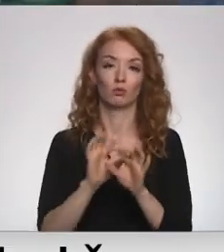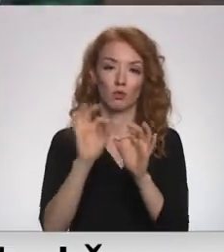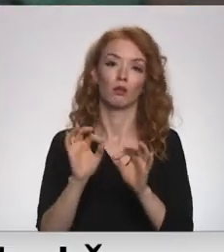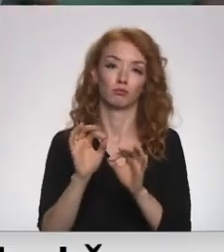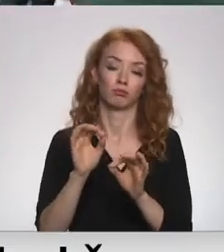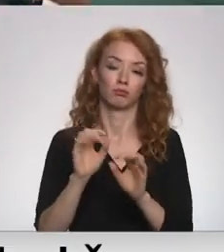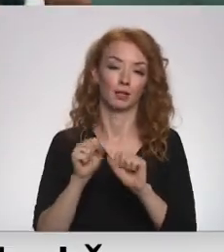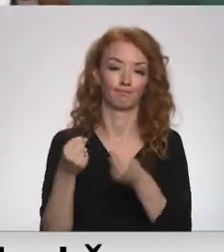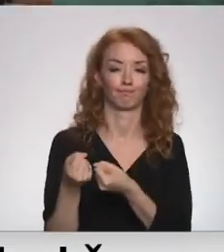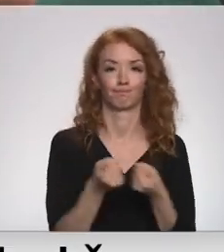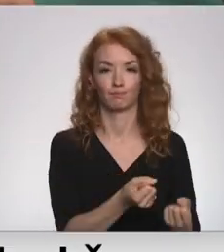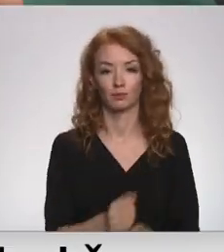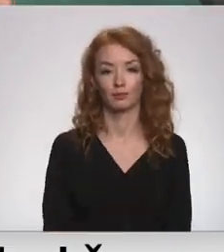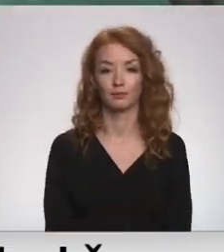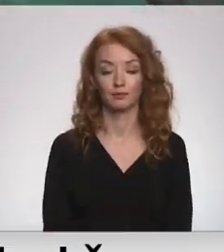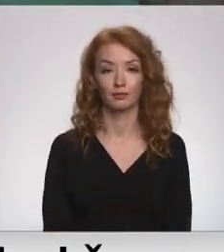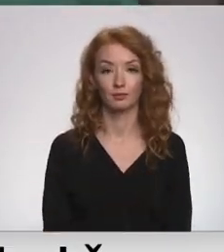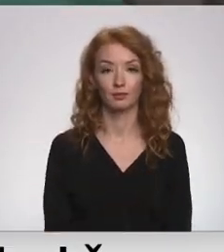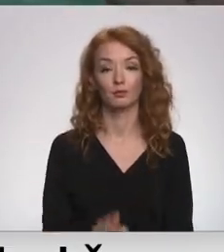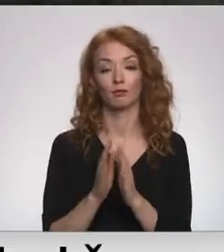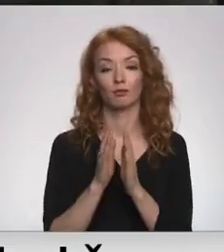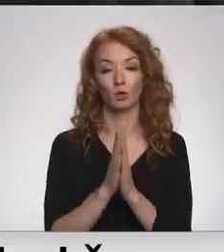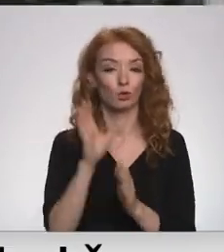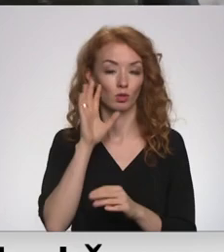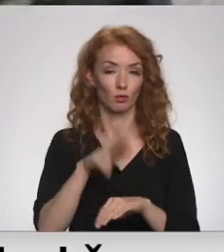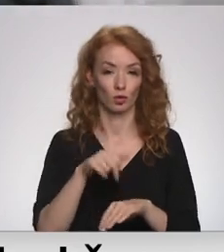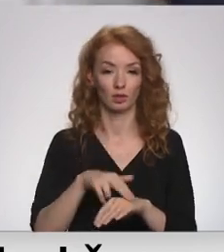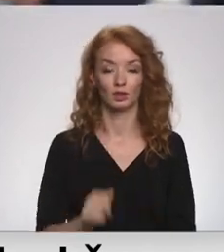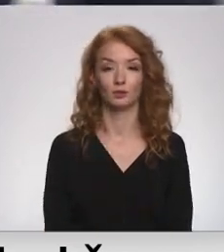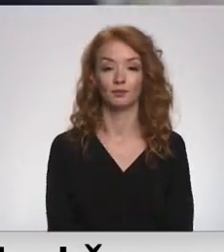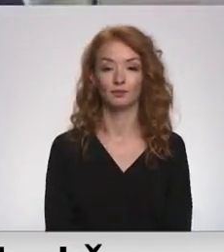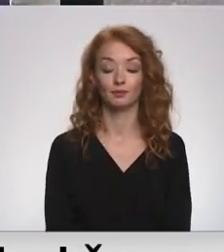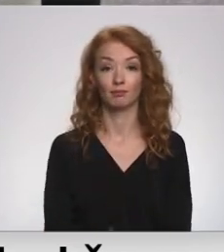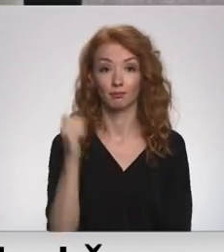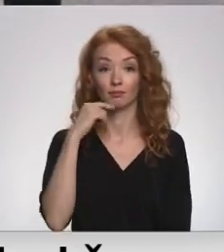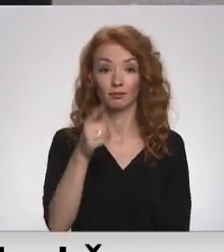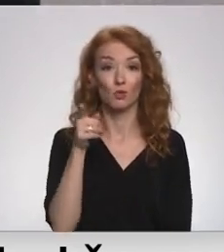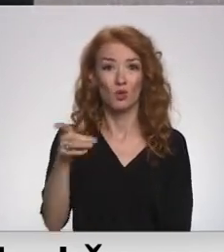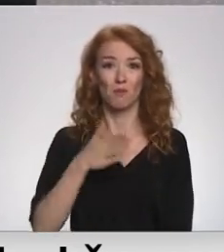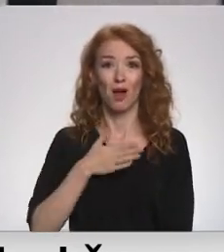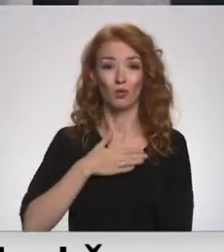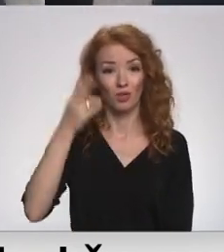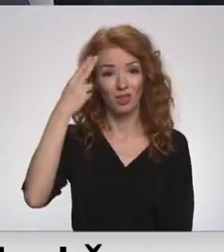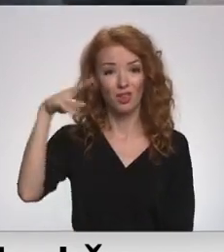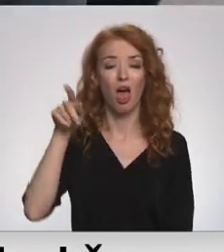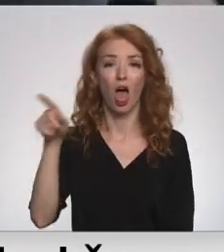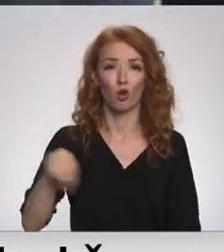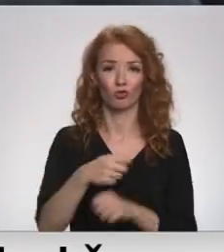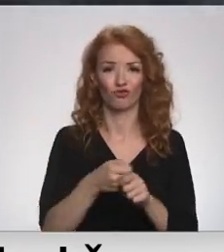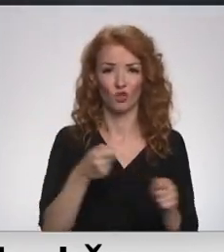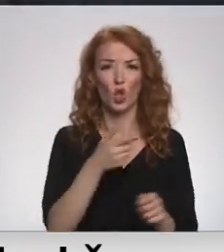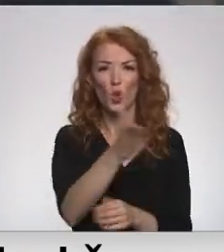spēks. Pamatojieties uz likumu par policiju. Tur manu dēlu šņorē. Jūs esat fašisti,